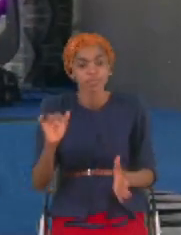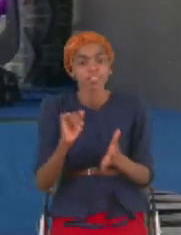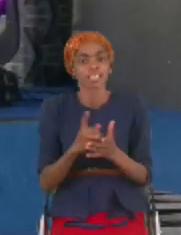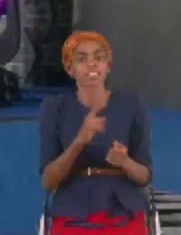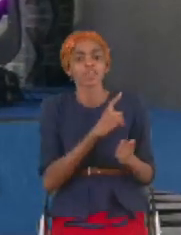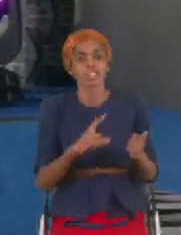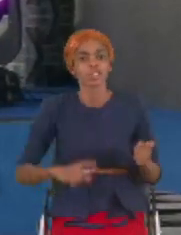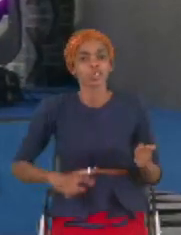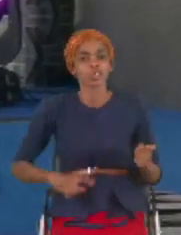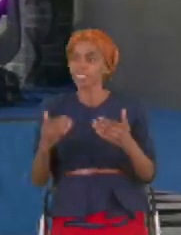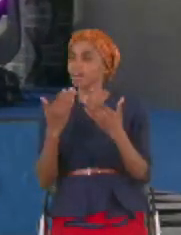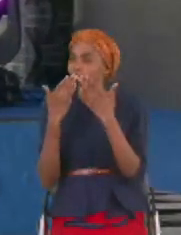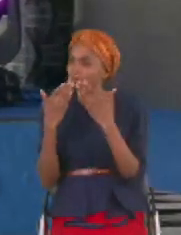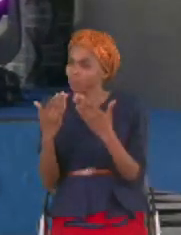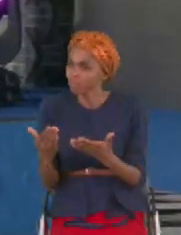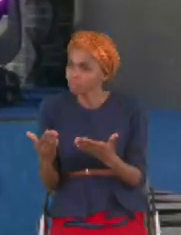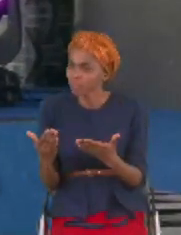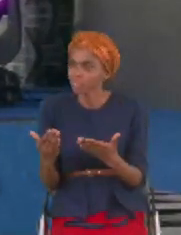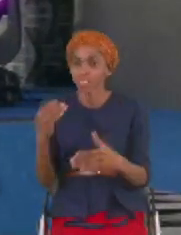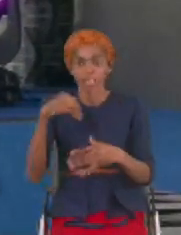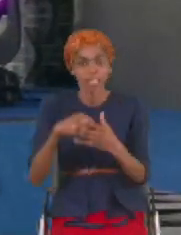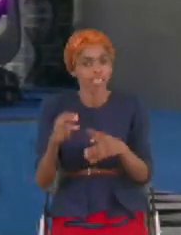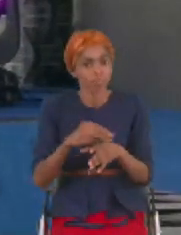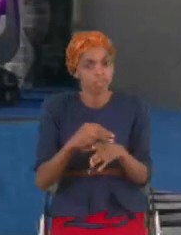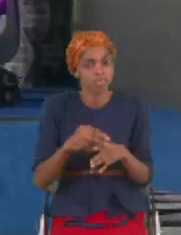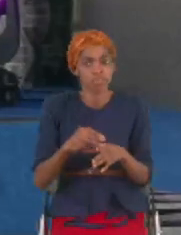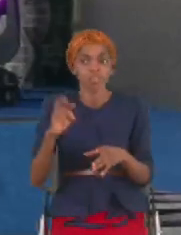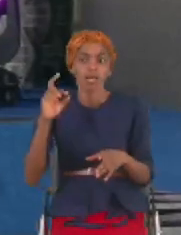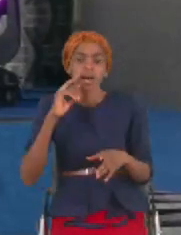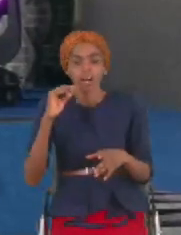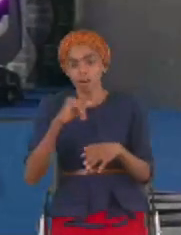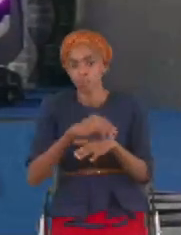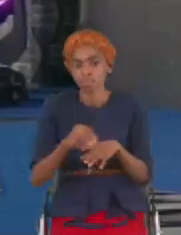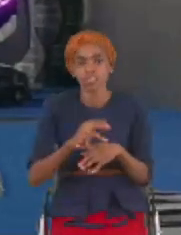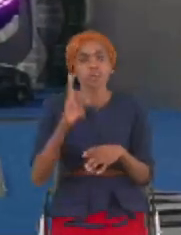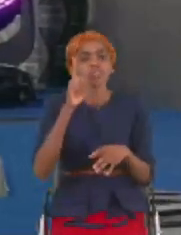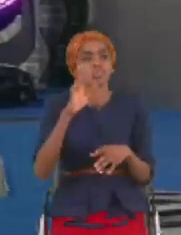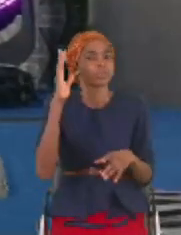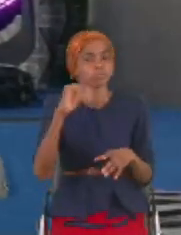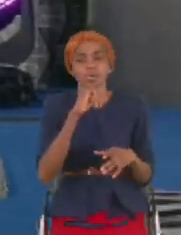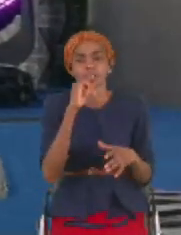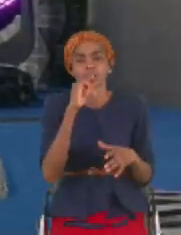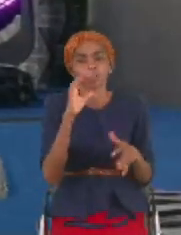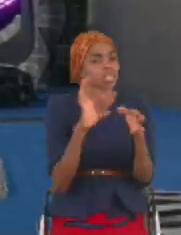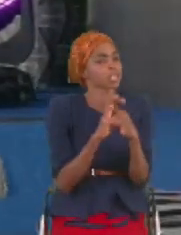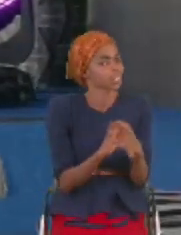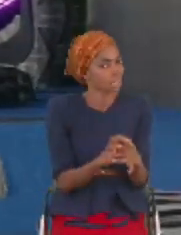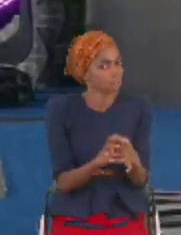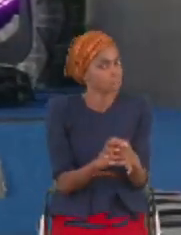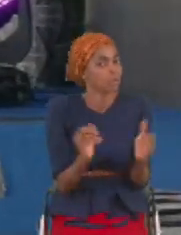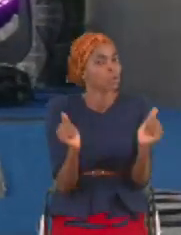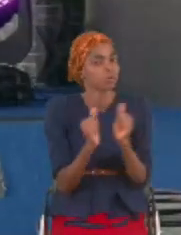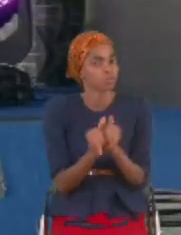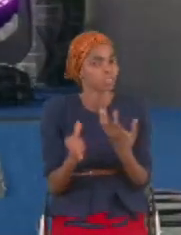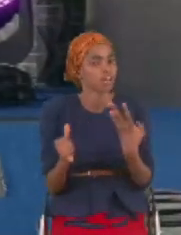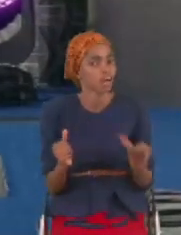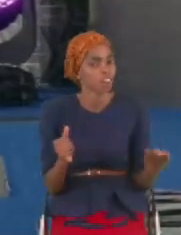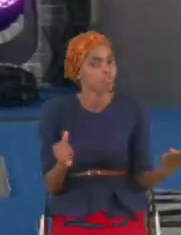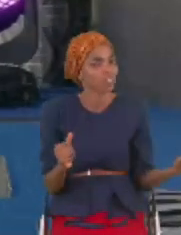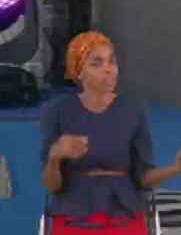que dieu apprécié dans son ministère tu ne vas pas d'embarrasser des affaires